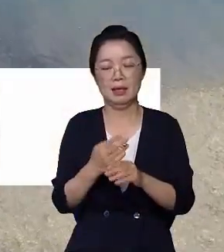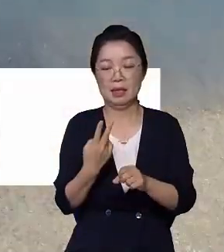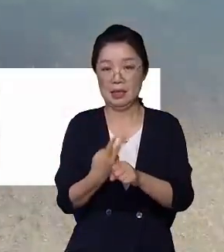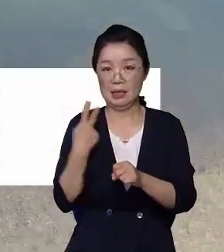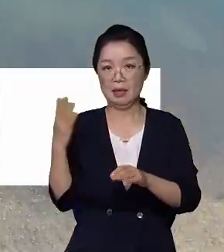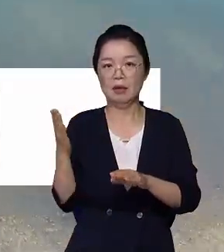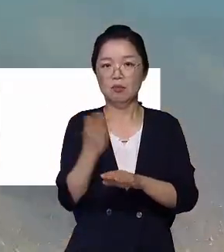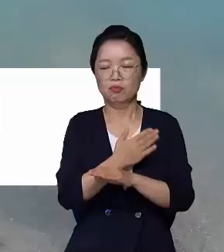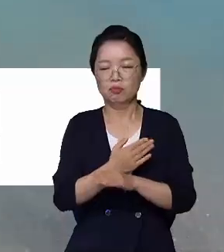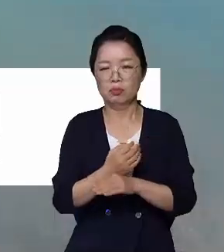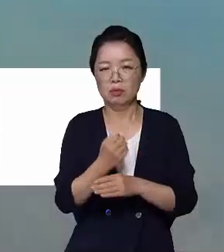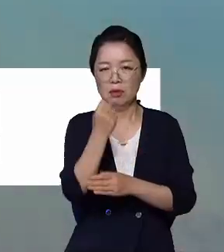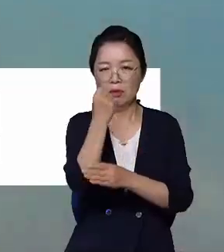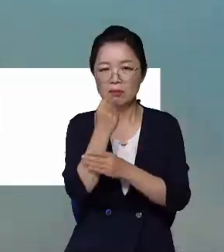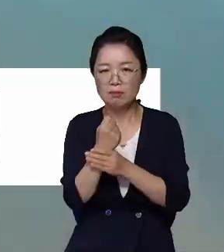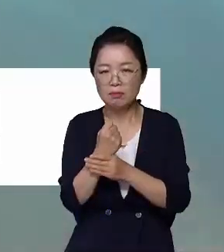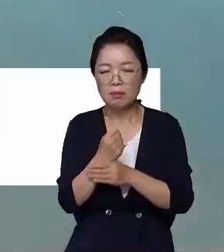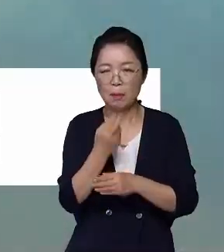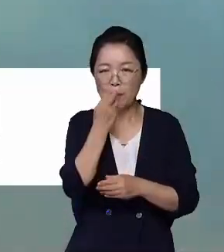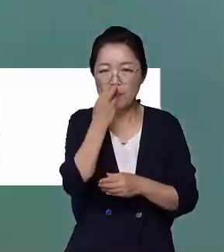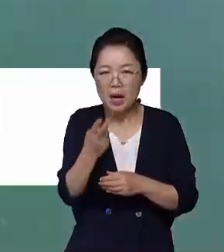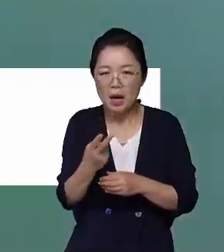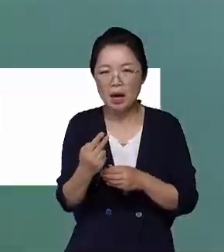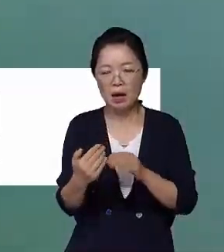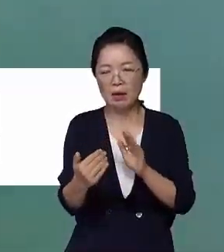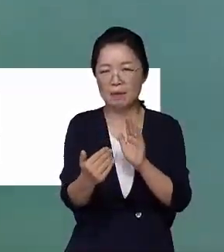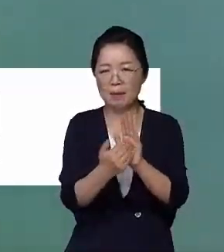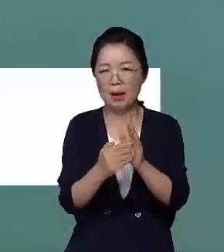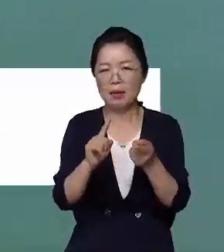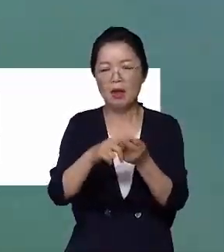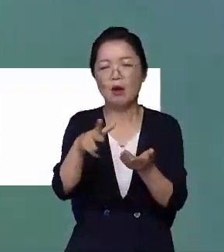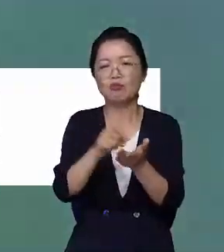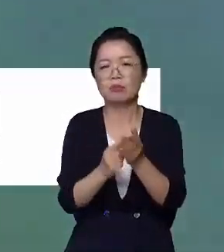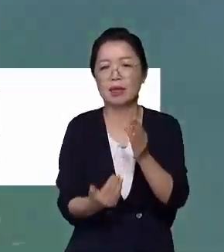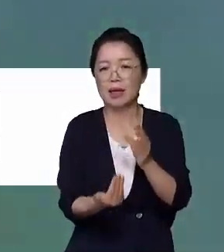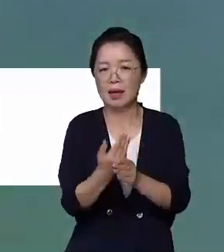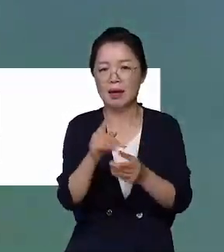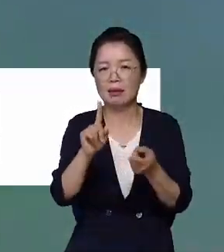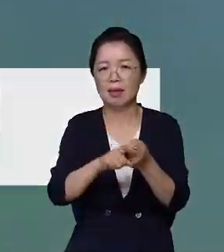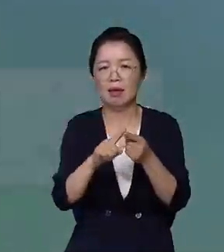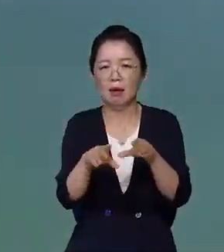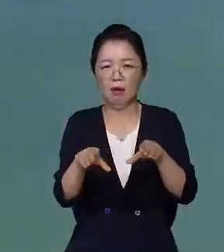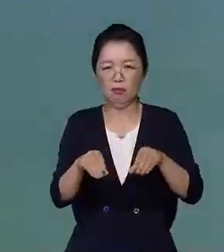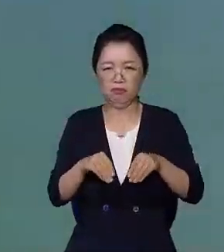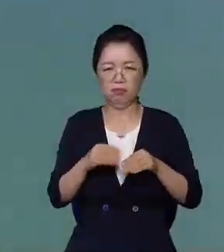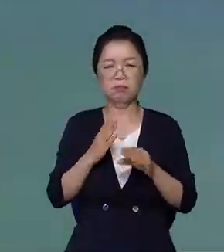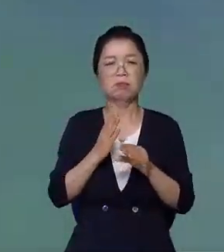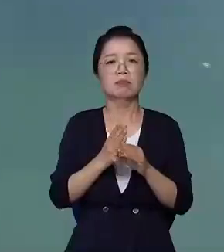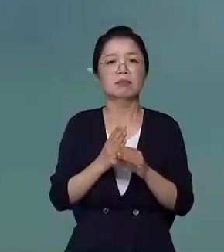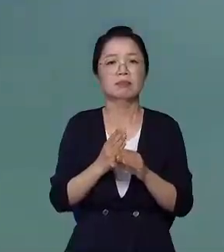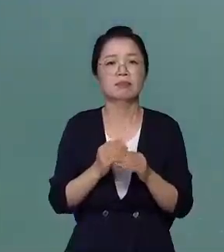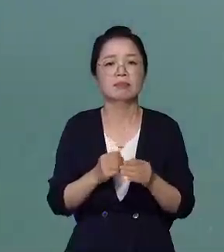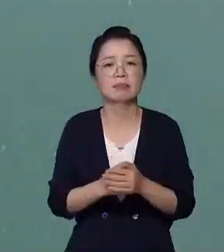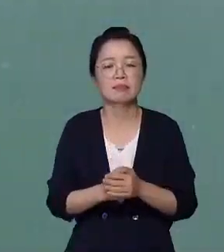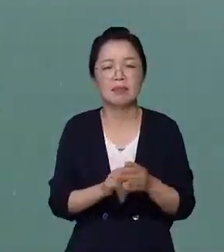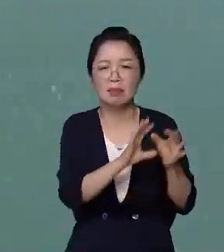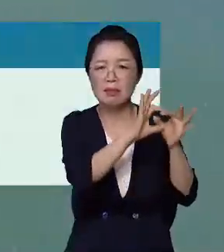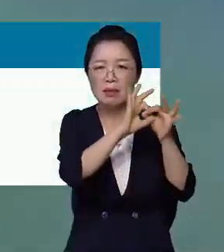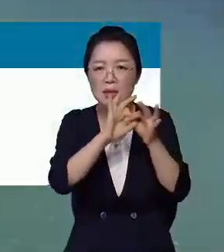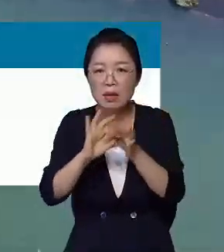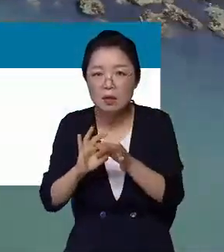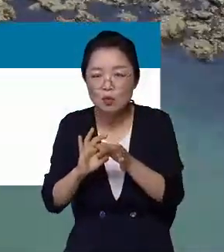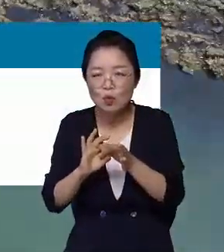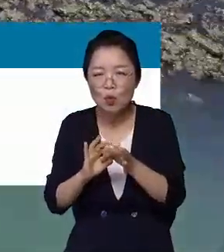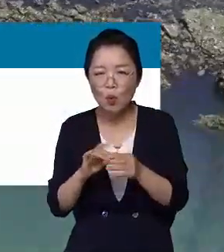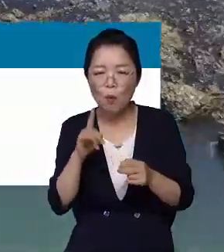전부터 오폐수 불법 방류 문제가 불거졌지만 여수시는 단속은커녕 뒷짐만 지고 있습니다. 계속적으로 그